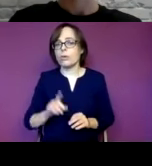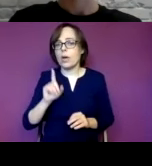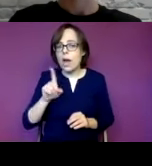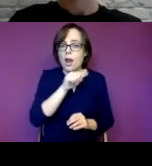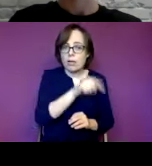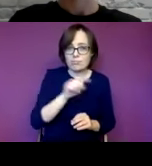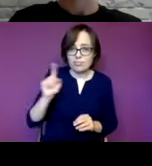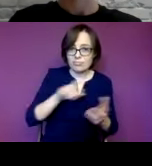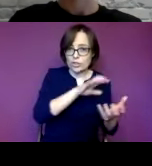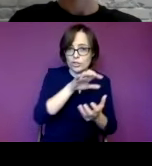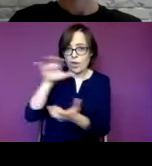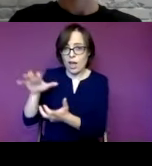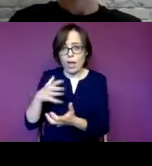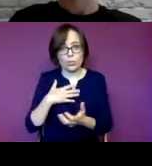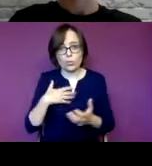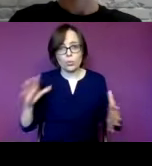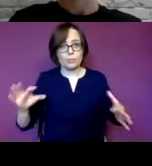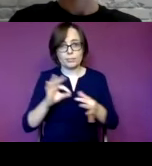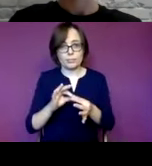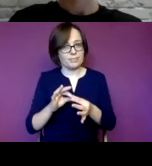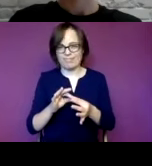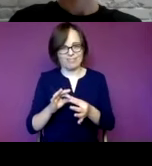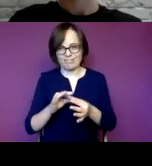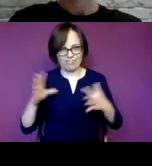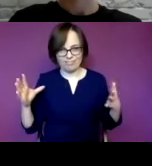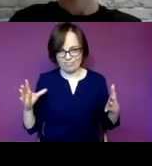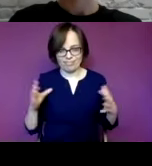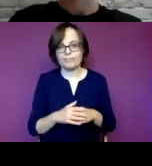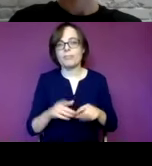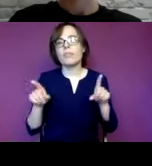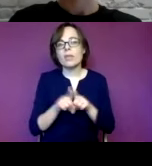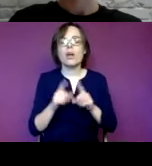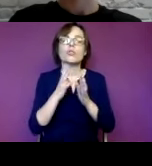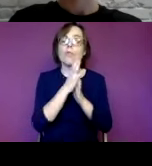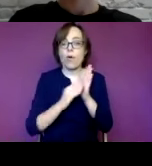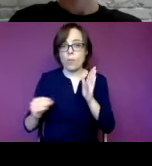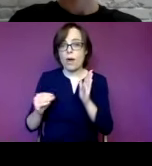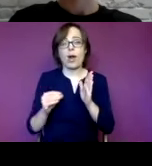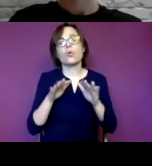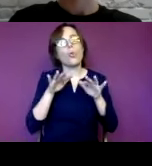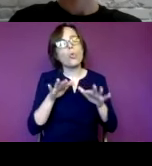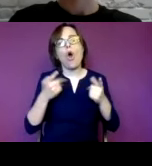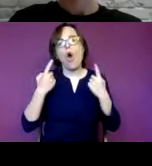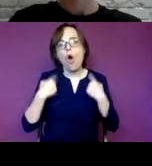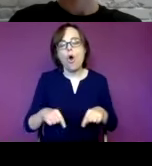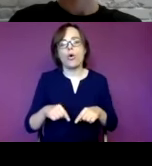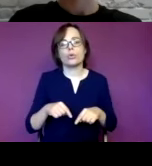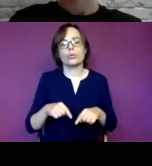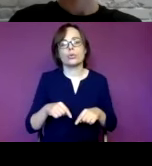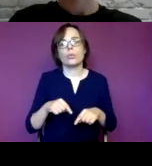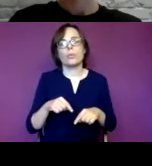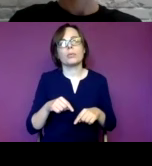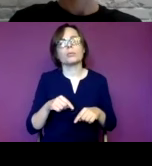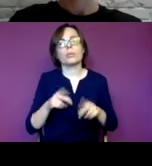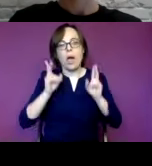się przycinają. Problemem jest też to, że formalnie wiele tych osób się nie przemeldowuje tam, gdzie mieszka, w związku